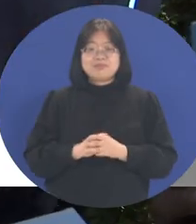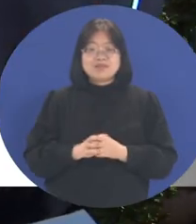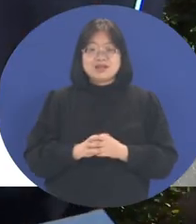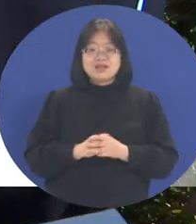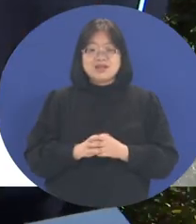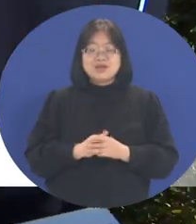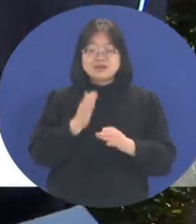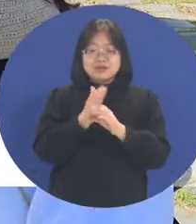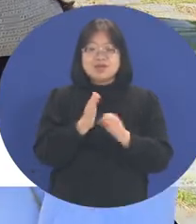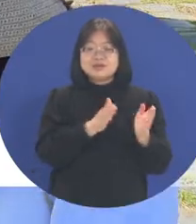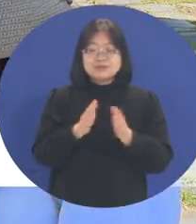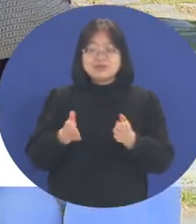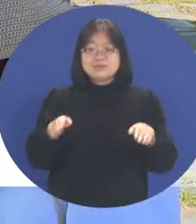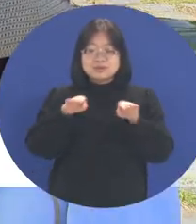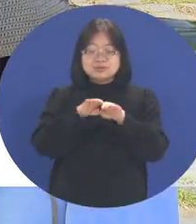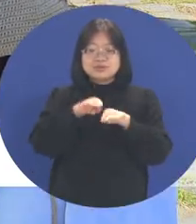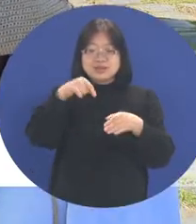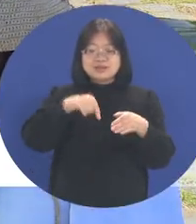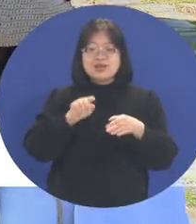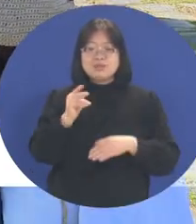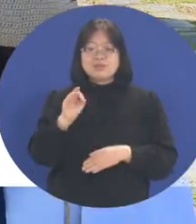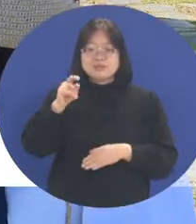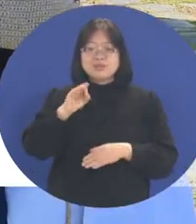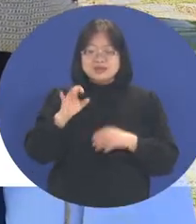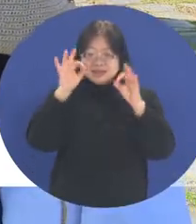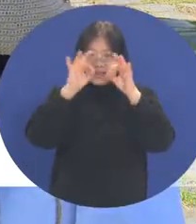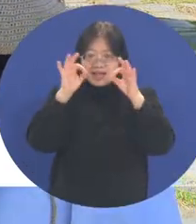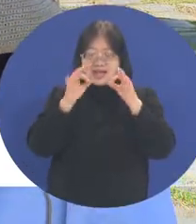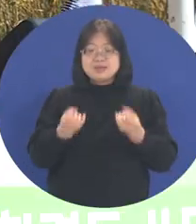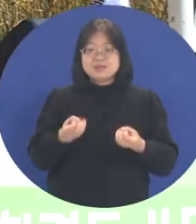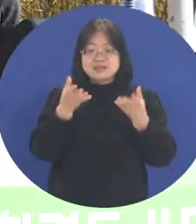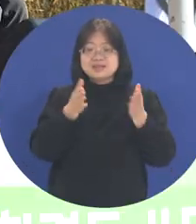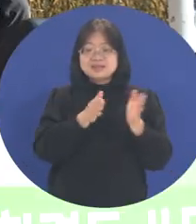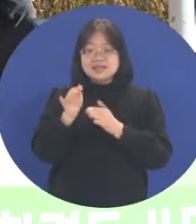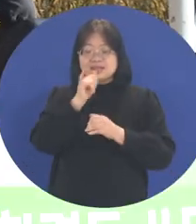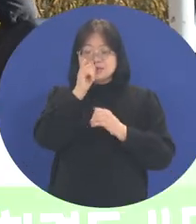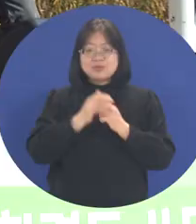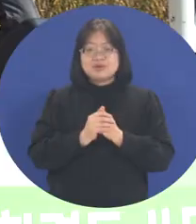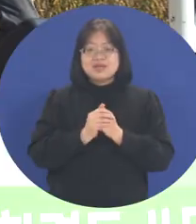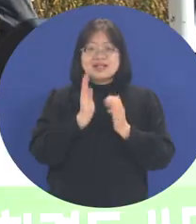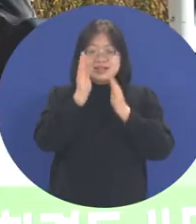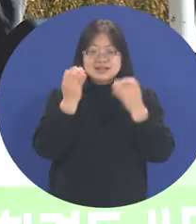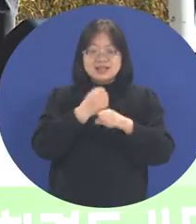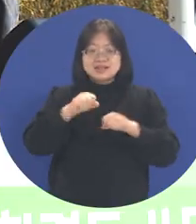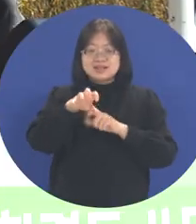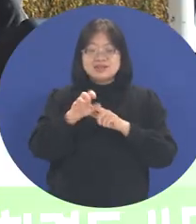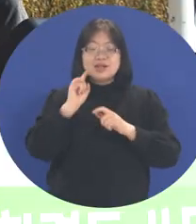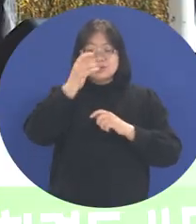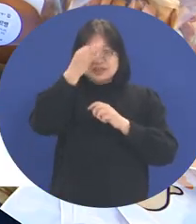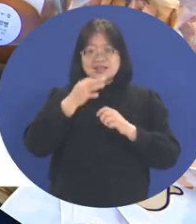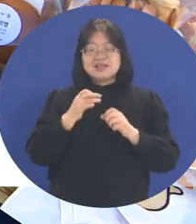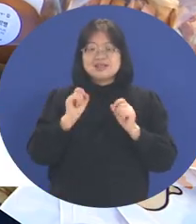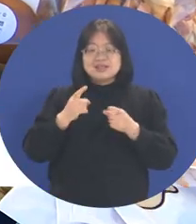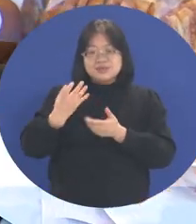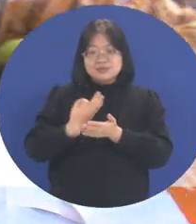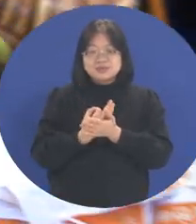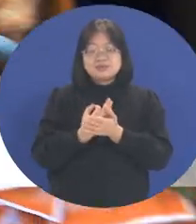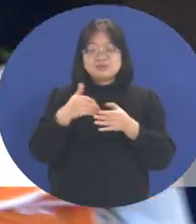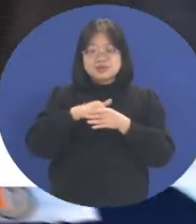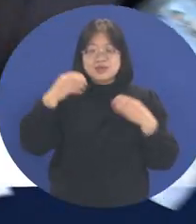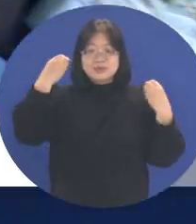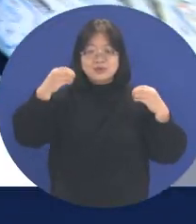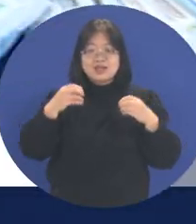산책로 중간에 마련된 부스에서는 공이를 찾아라 이벤트가 진행됐고 잔디 광장에서는 예술인 기회 소득 문화공연과